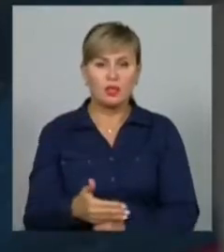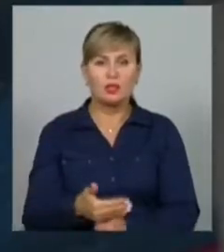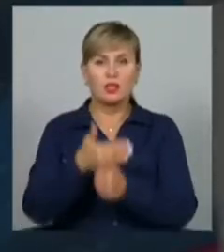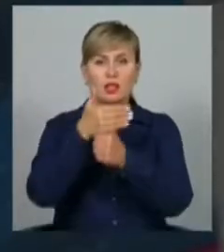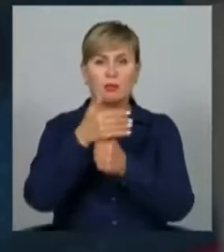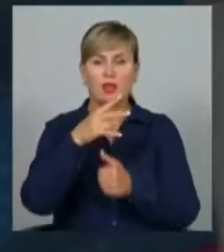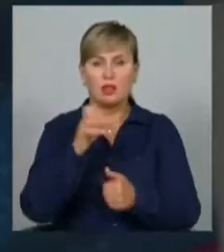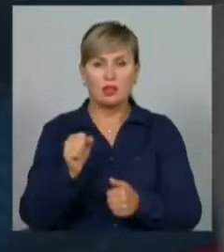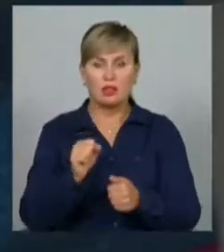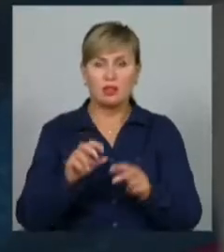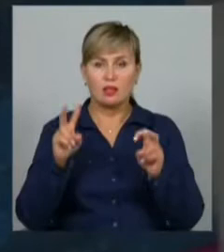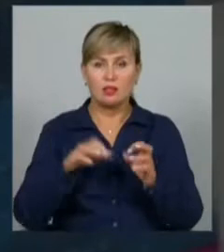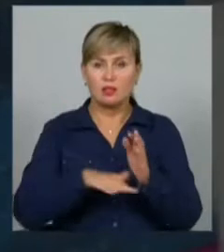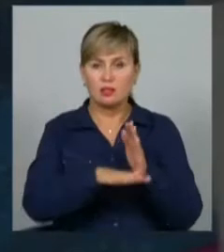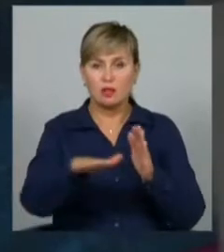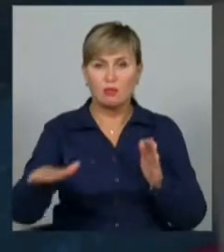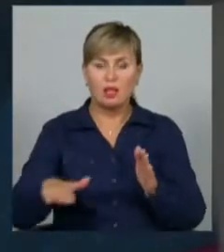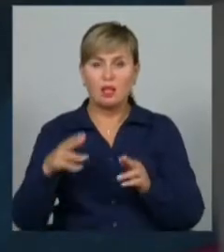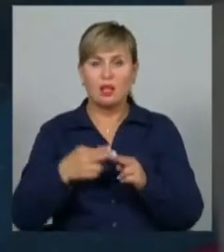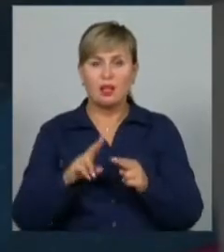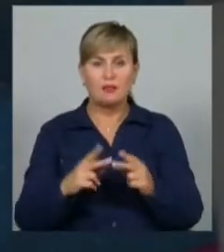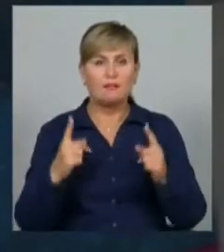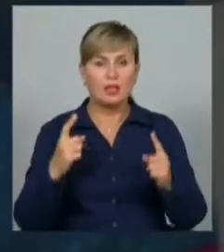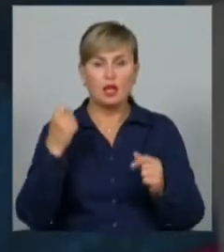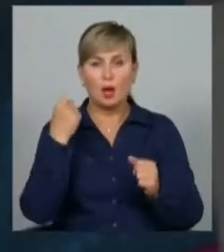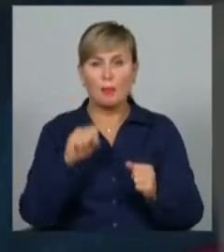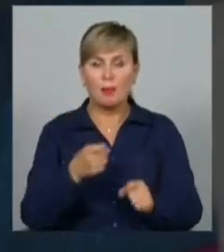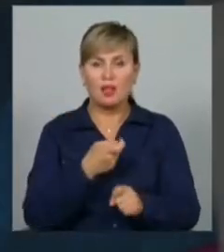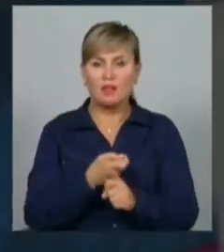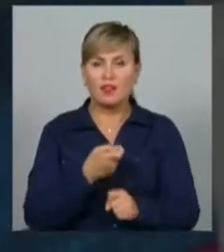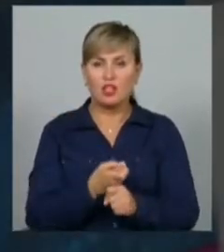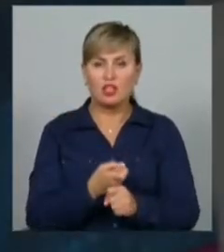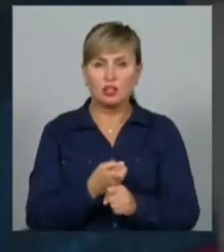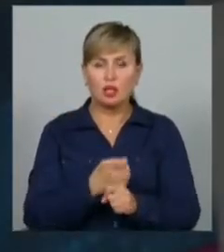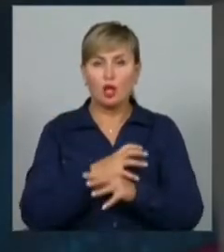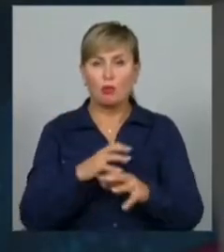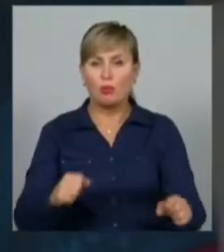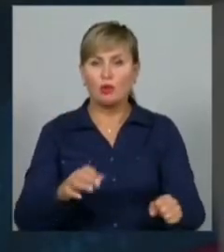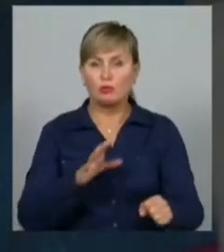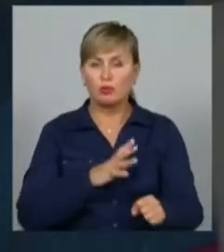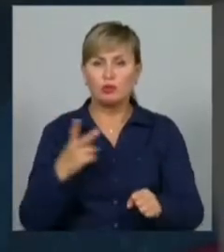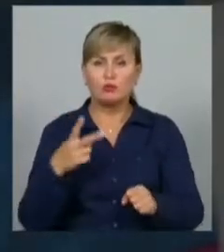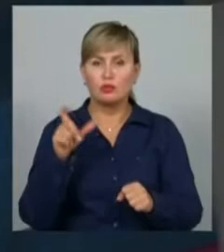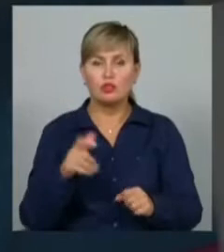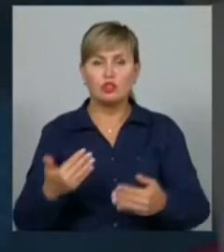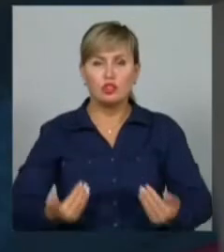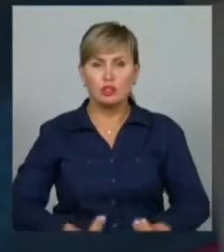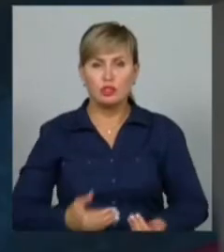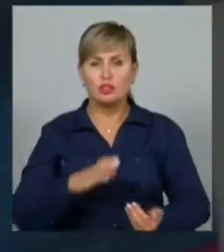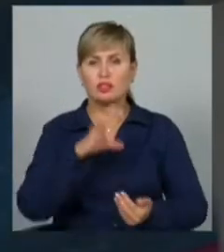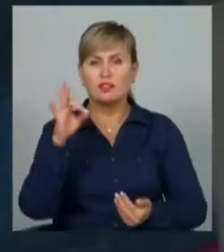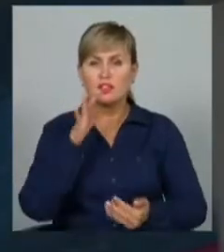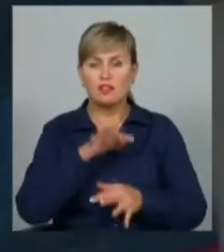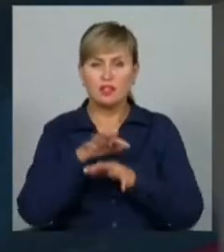на вражеской цитадели. Это ознаменовало великую победу над фашизмом. Правда, подвиг двух воинов при их жизни советская